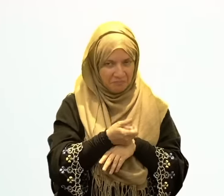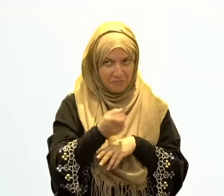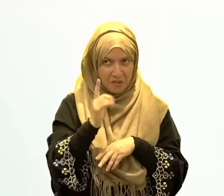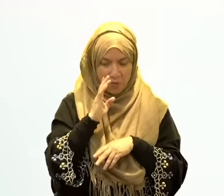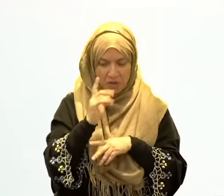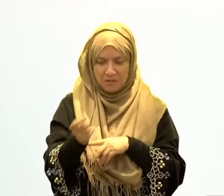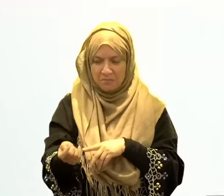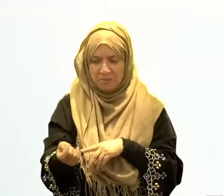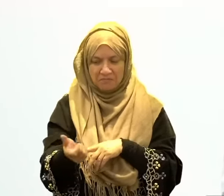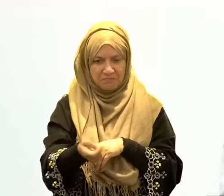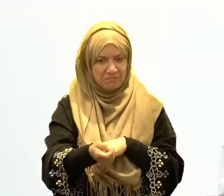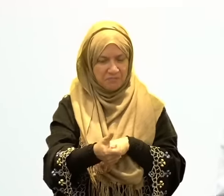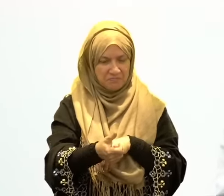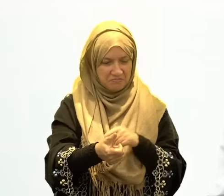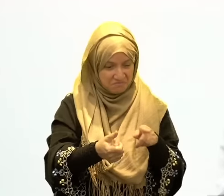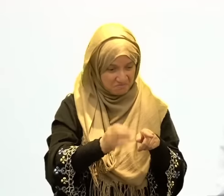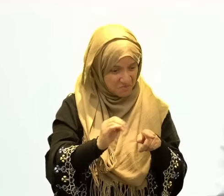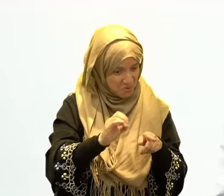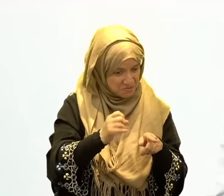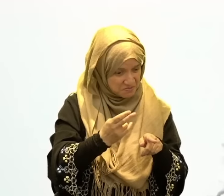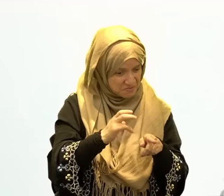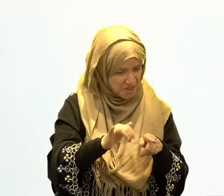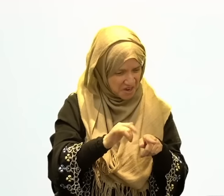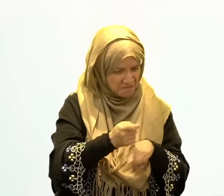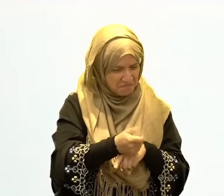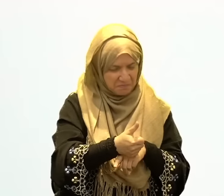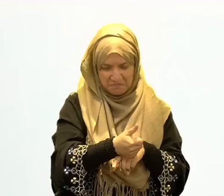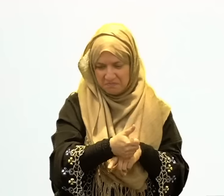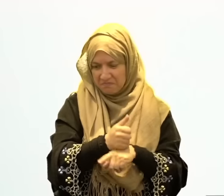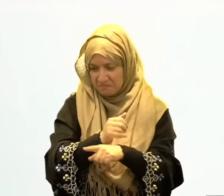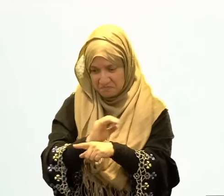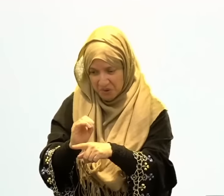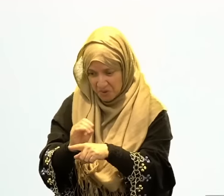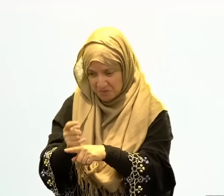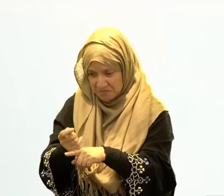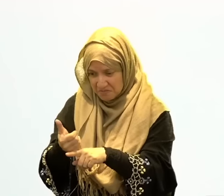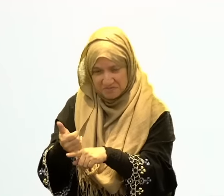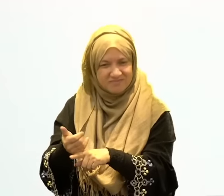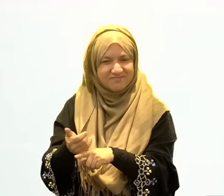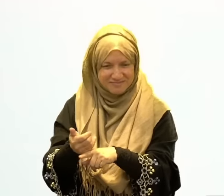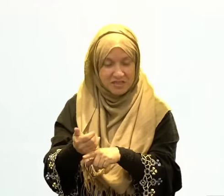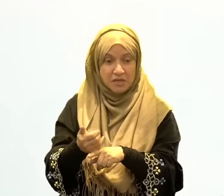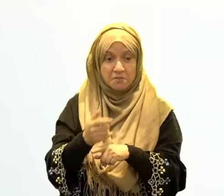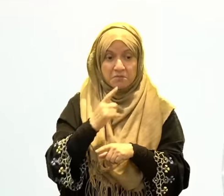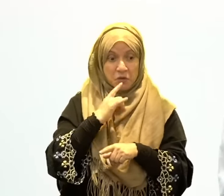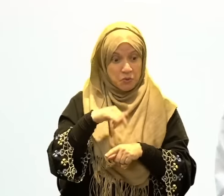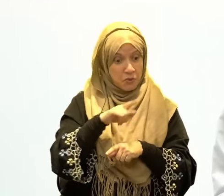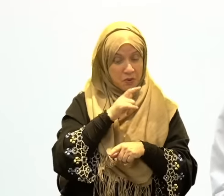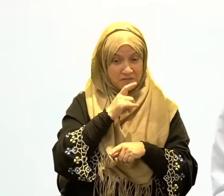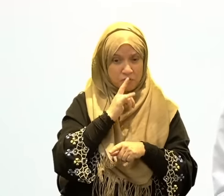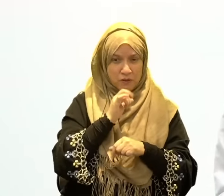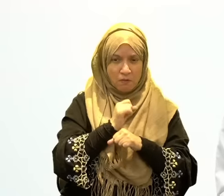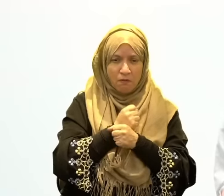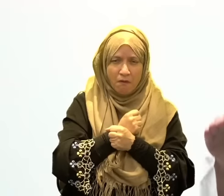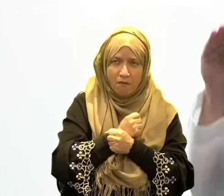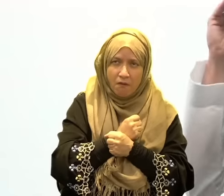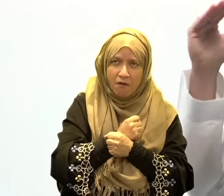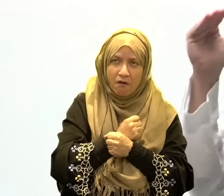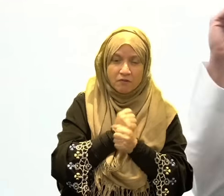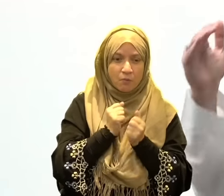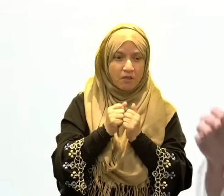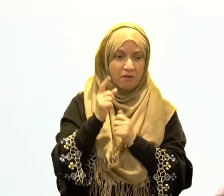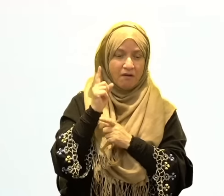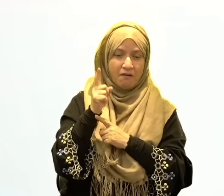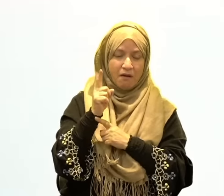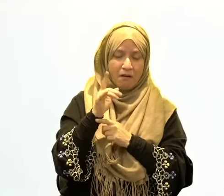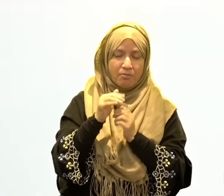loving relationship with the sight of Allah subhanahu wa ta'ala? One of the people that the Prophet ﷺ mentioned on the Day of Judgment that is